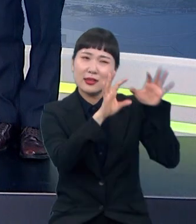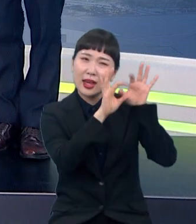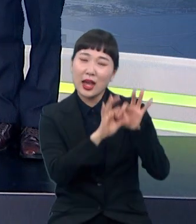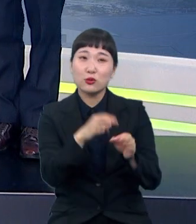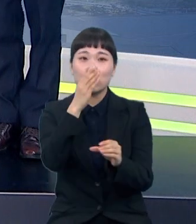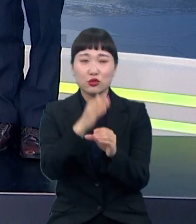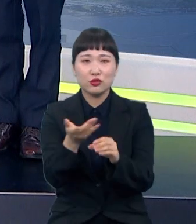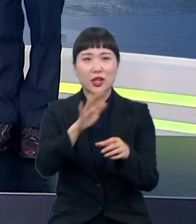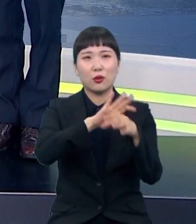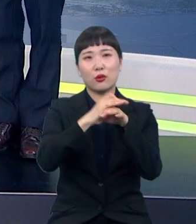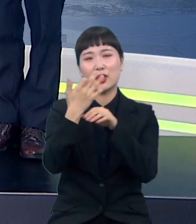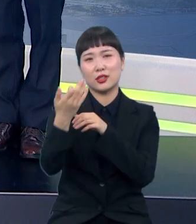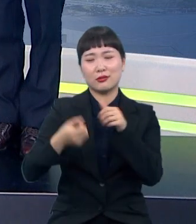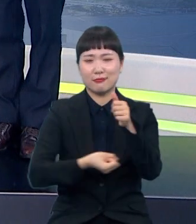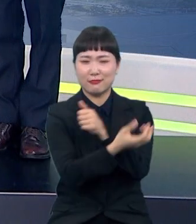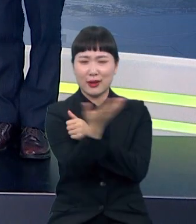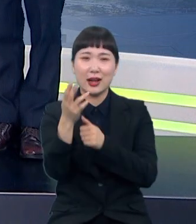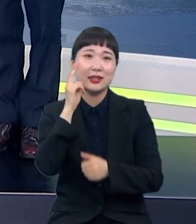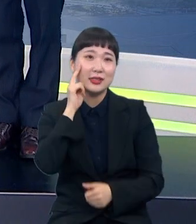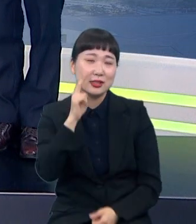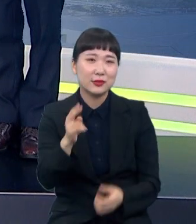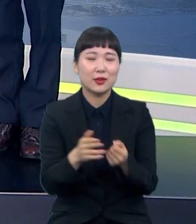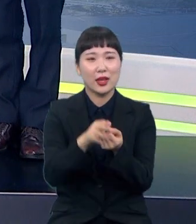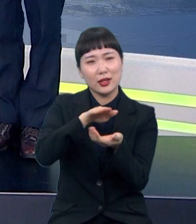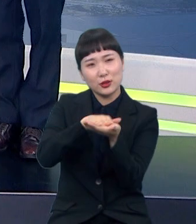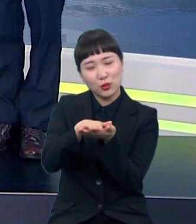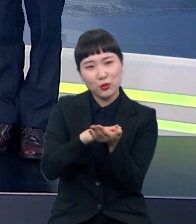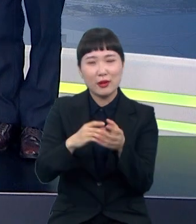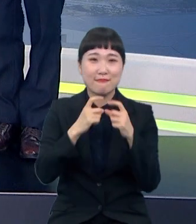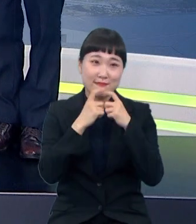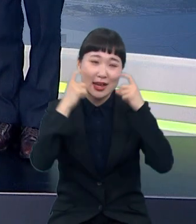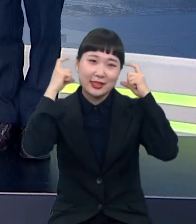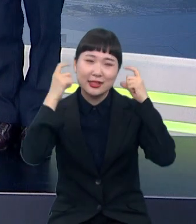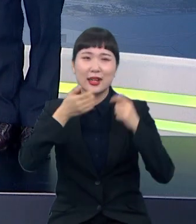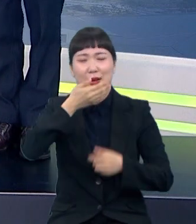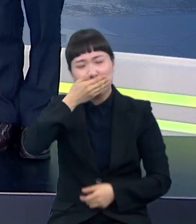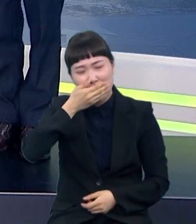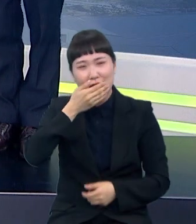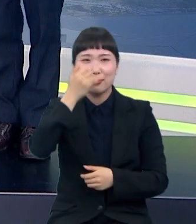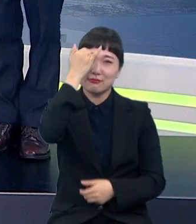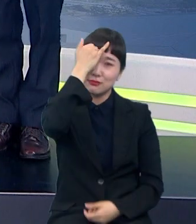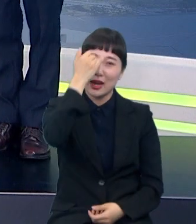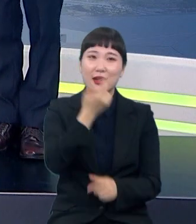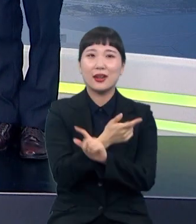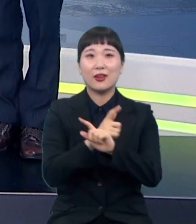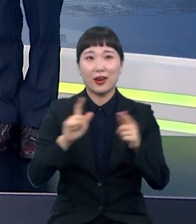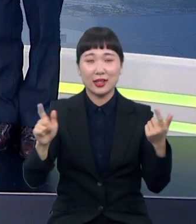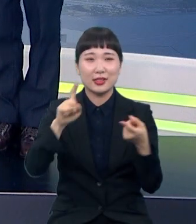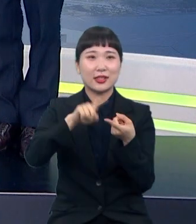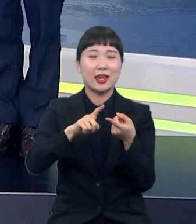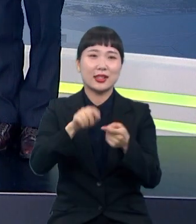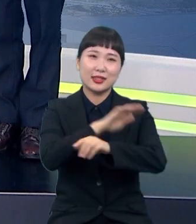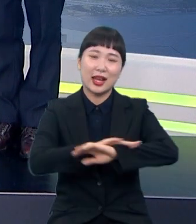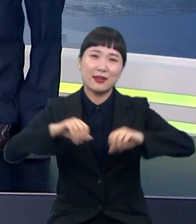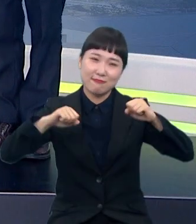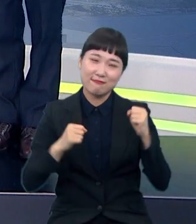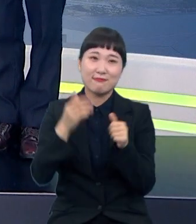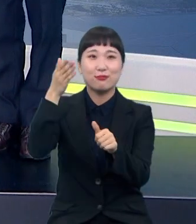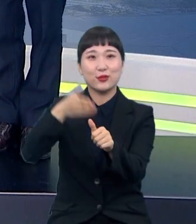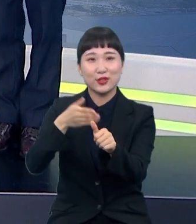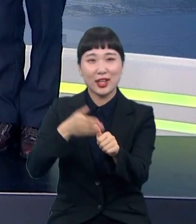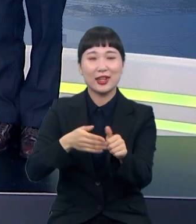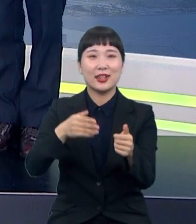코로나19 확산세는 여전합니다. 손 씻기와 마스크 착용, 기침 예절 등 개인 방역 수칙을 잘 지켜야겠습니다.